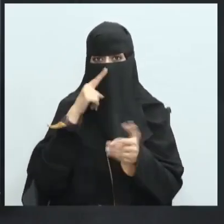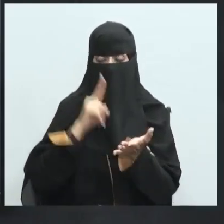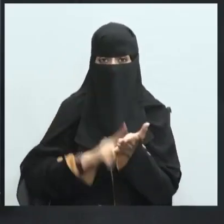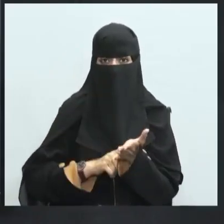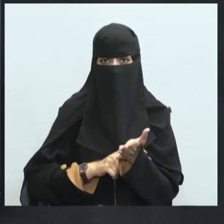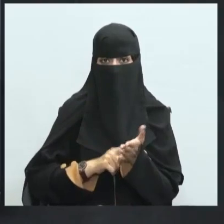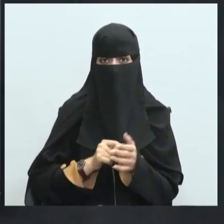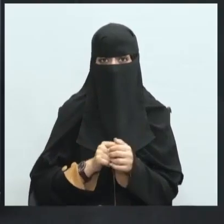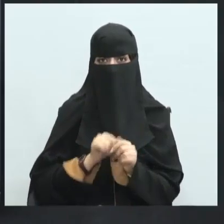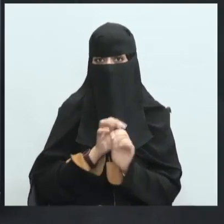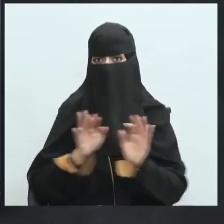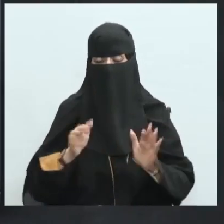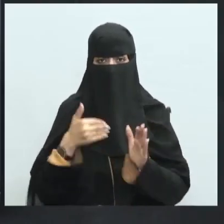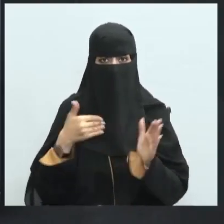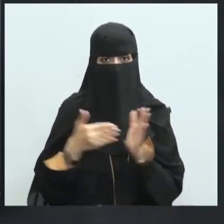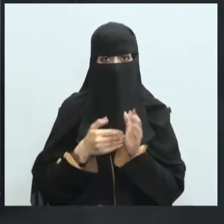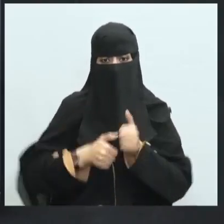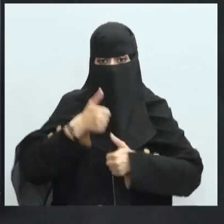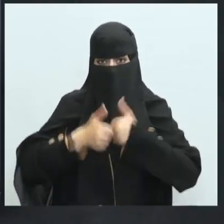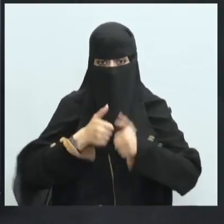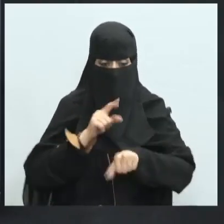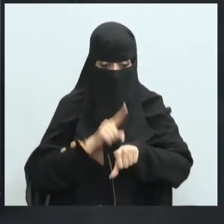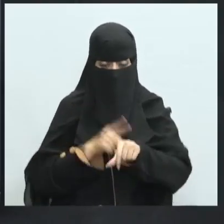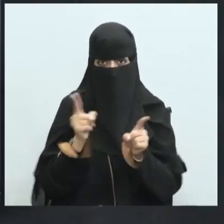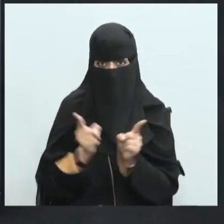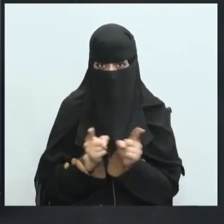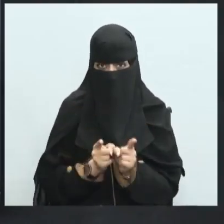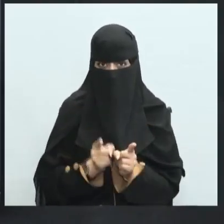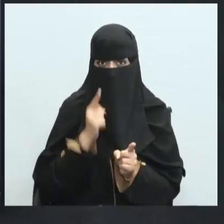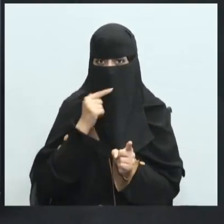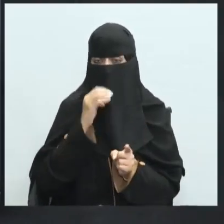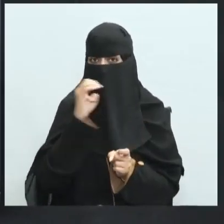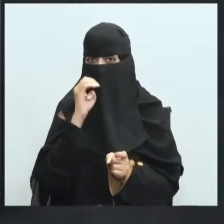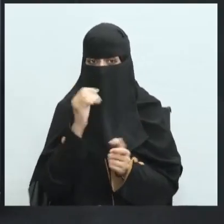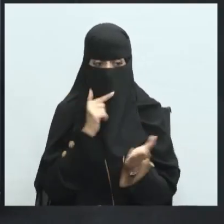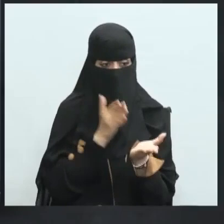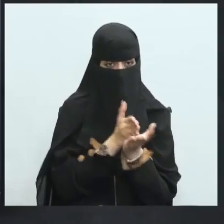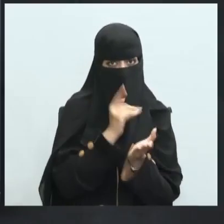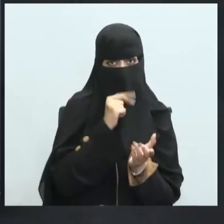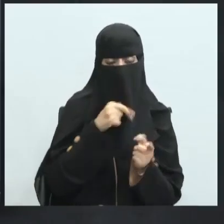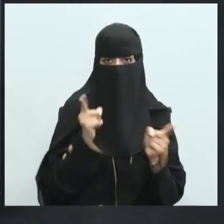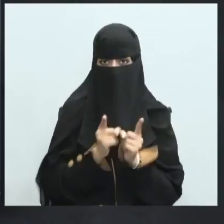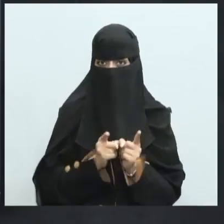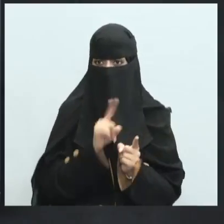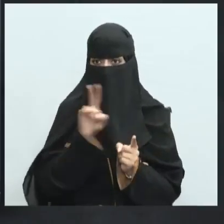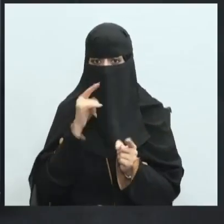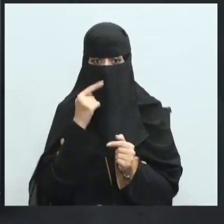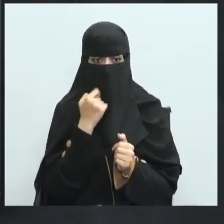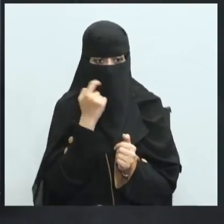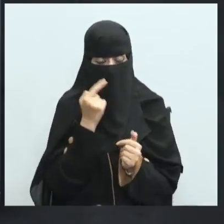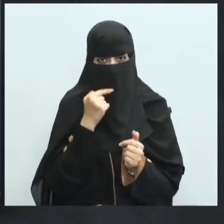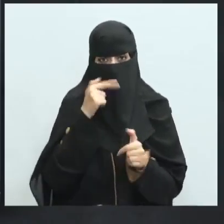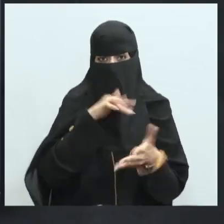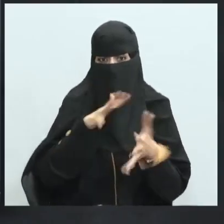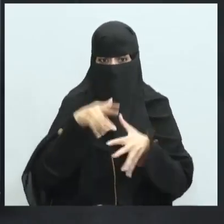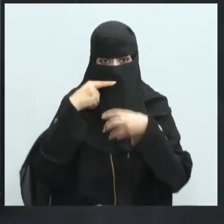ذلك الاختبار بوقت محدد او ان تحل ذلك الاختبار بطريقه محدده فحينما لا تراعي ذلك